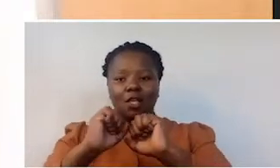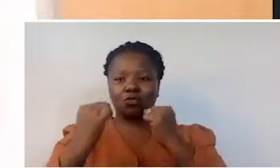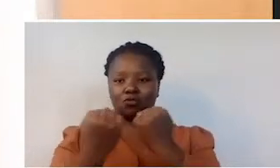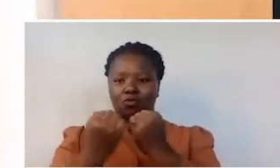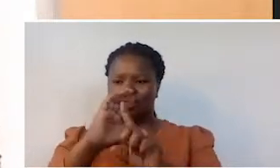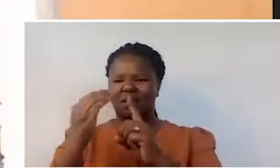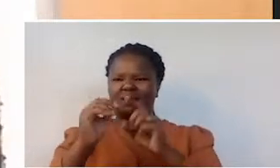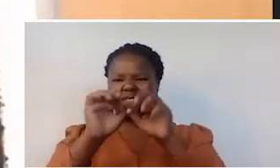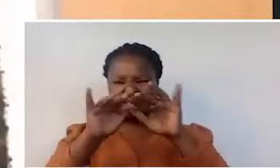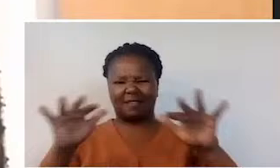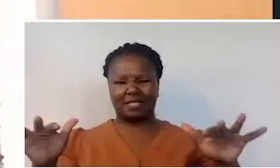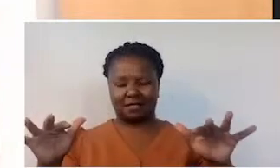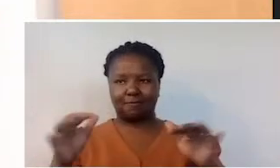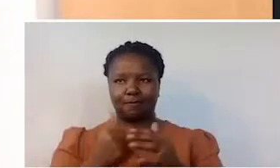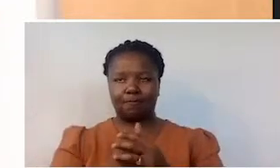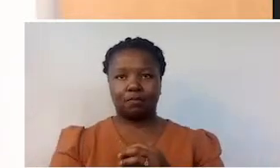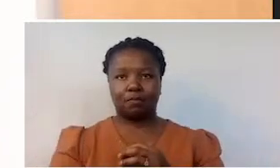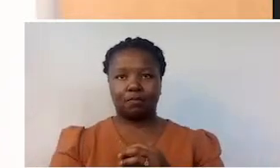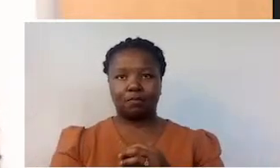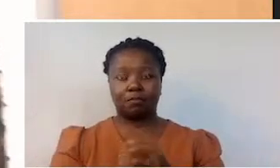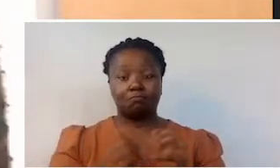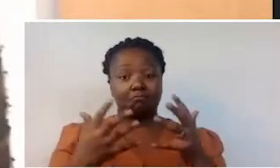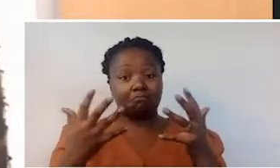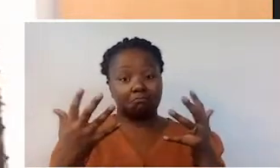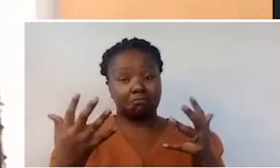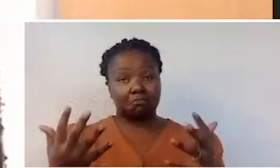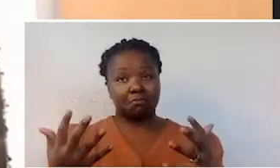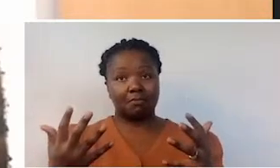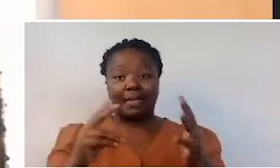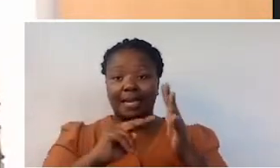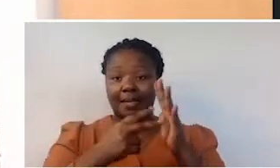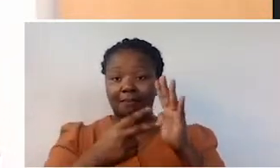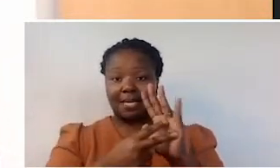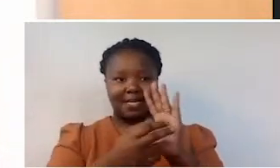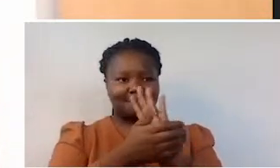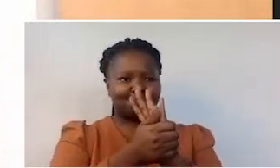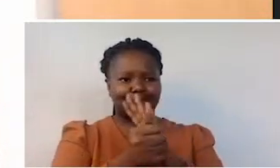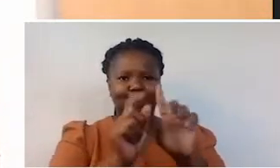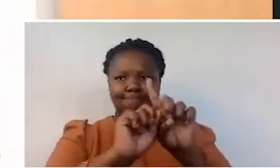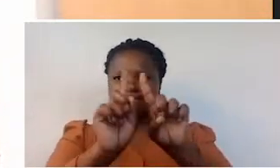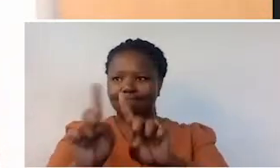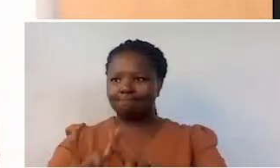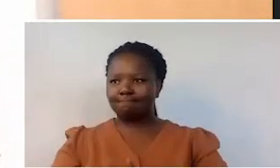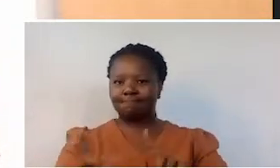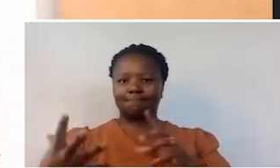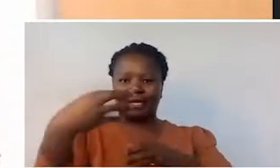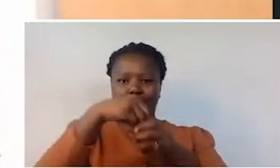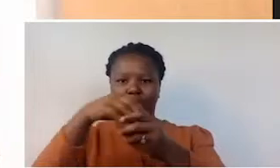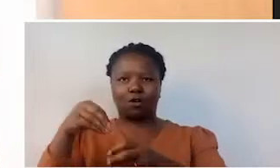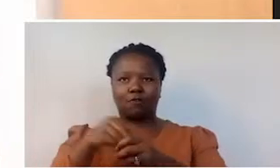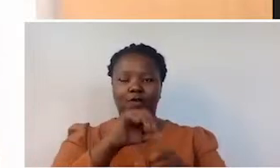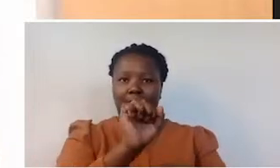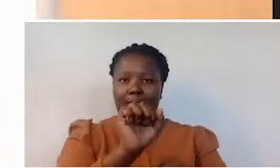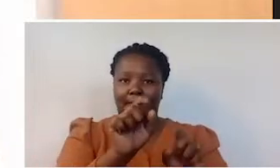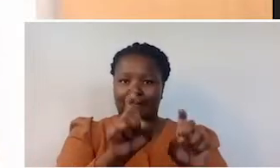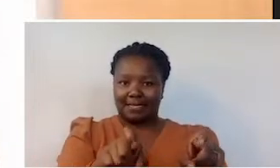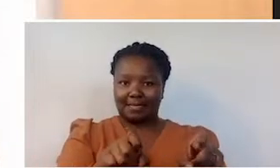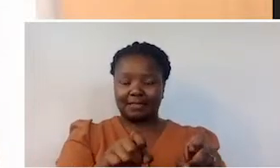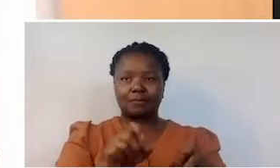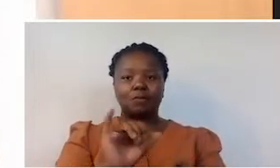dans toute leur diversité, par exemple leur diversité culturelle et sociale, et